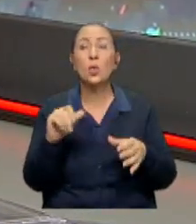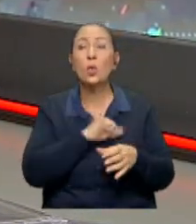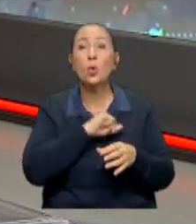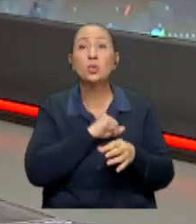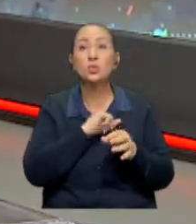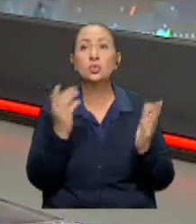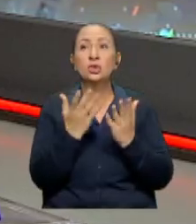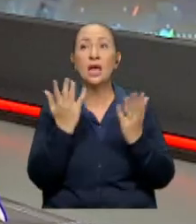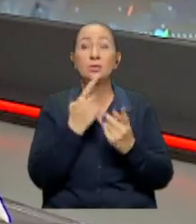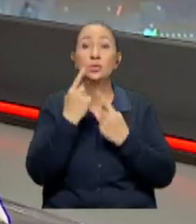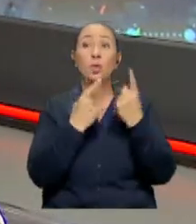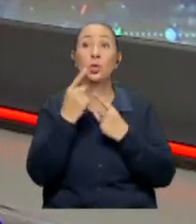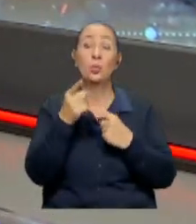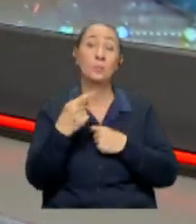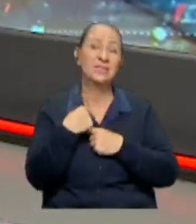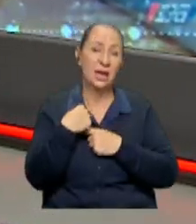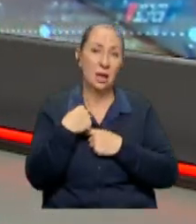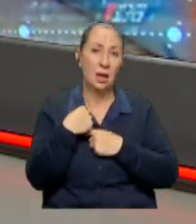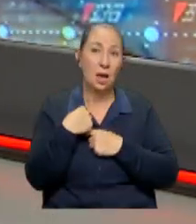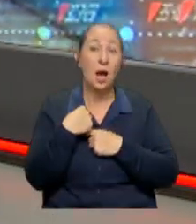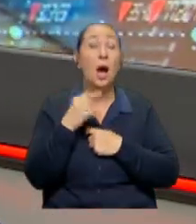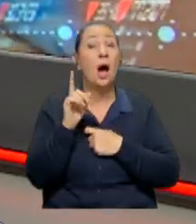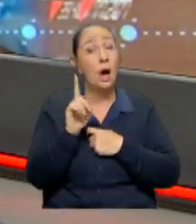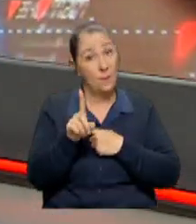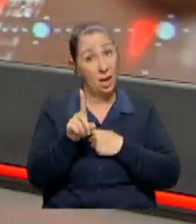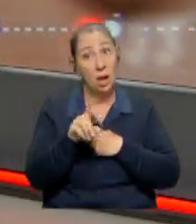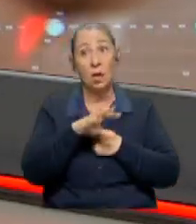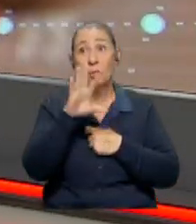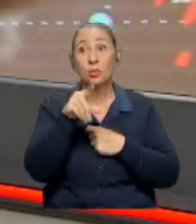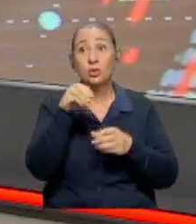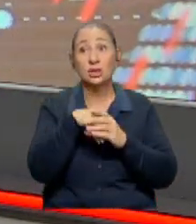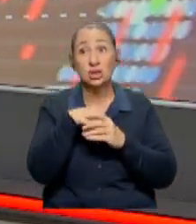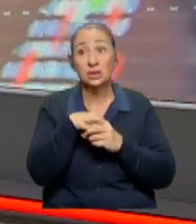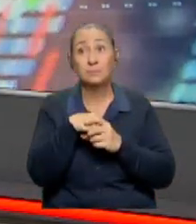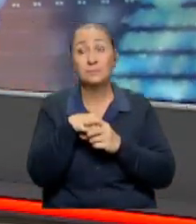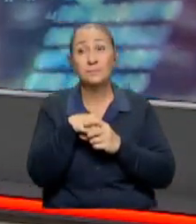korkutucu şeyler söylüyor bu bize. Ama bütün bunlar için bir de